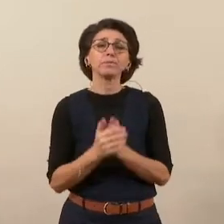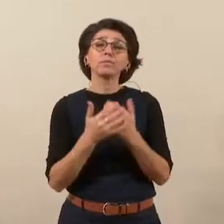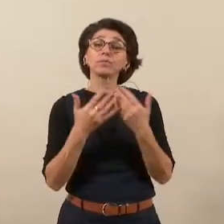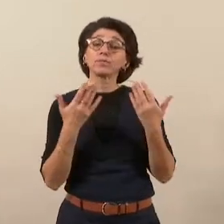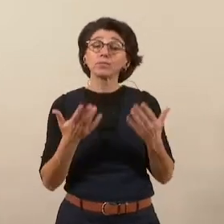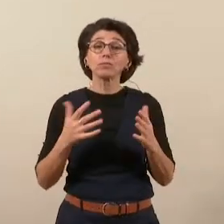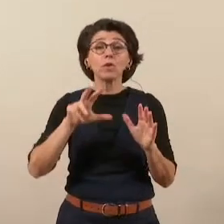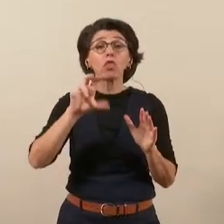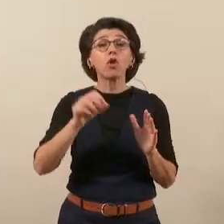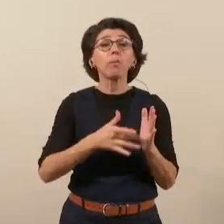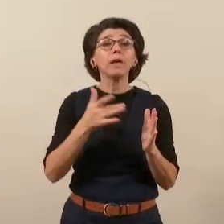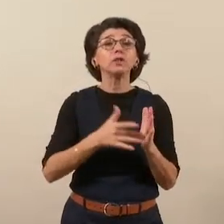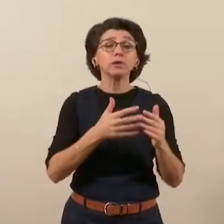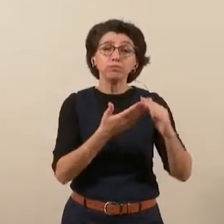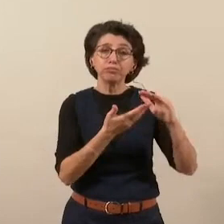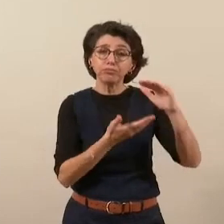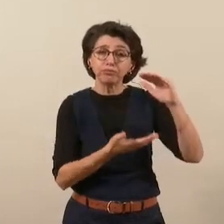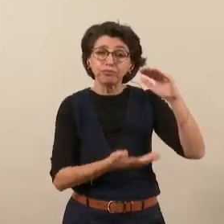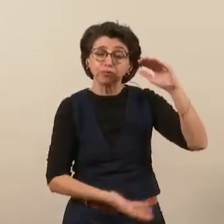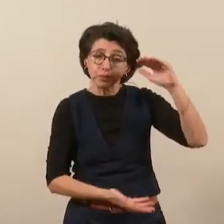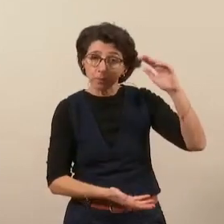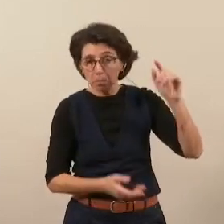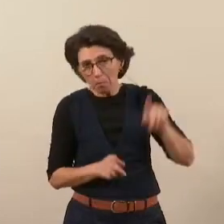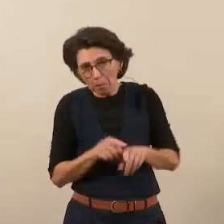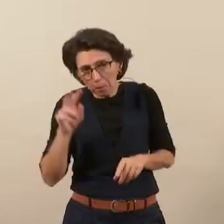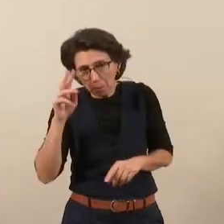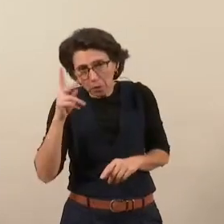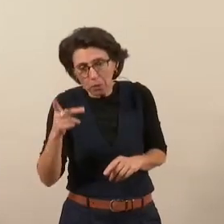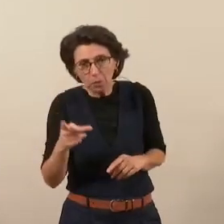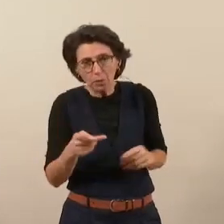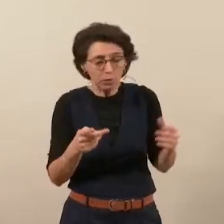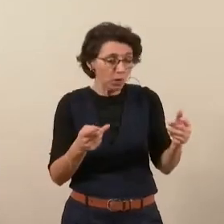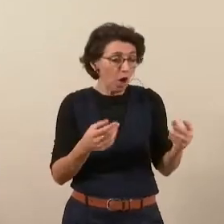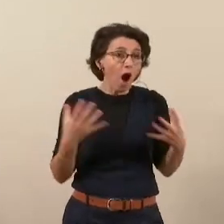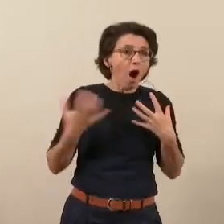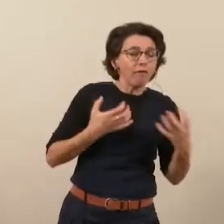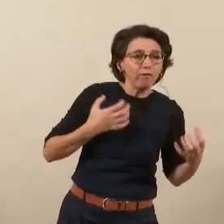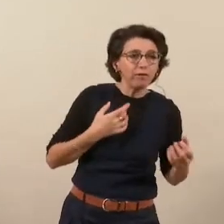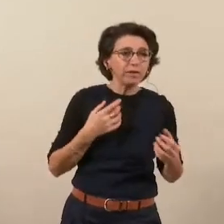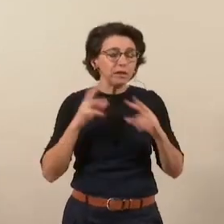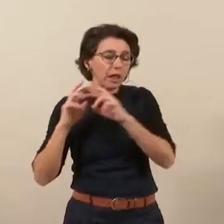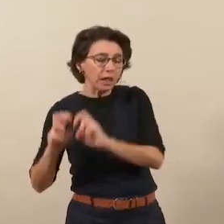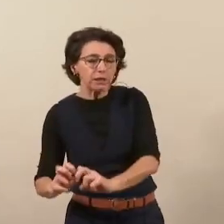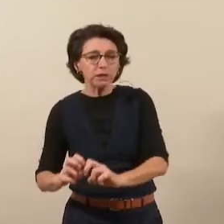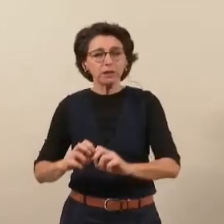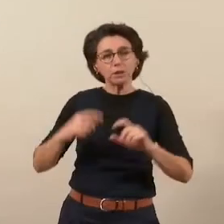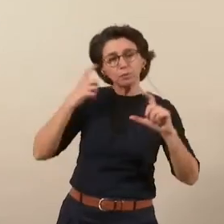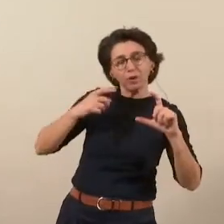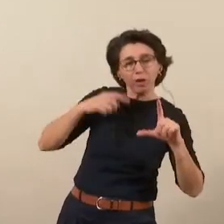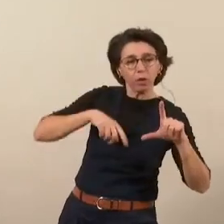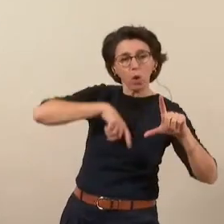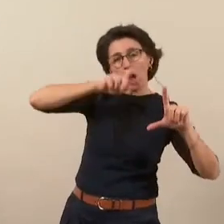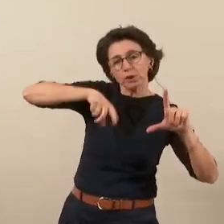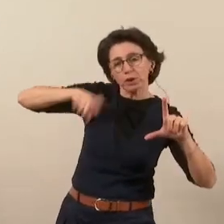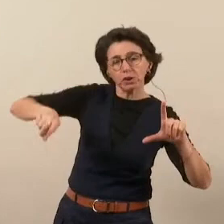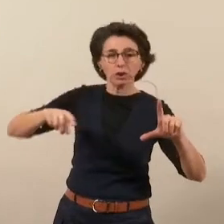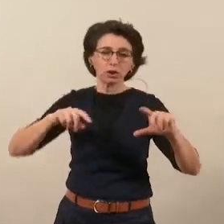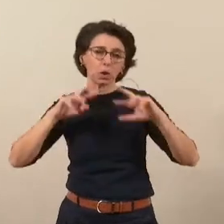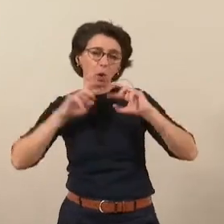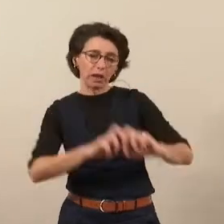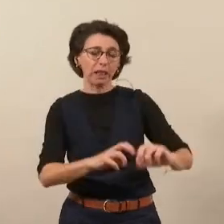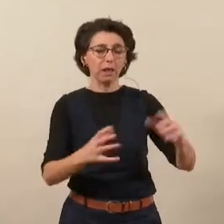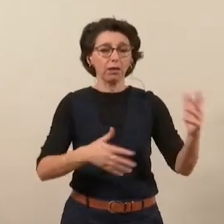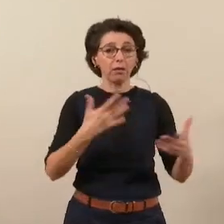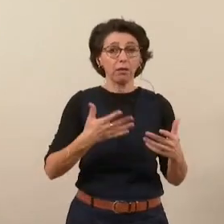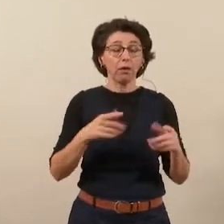ces 30 pages, comme d'habitude, un nombre impressionnant d'intentions, d'analyses, d'observatoires, d'enquêtes, comme si la ville